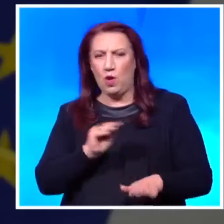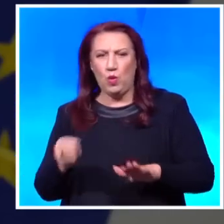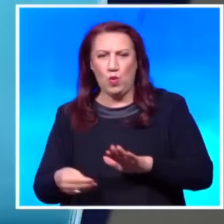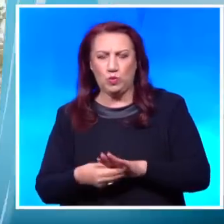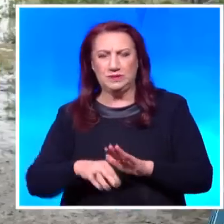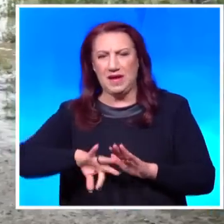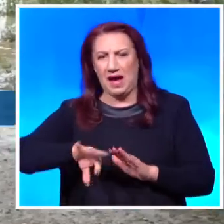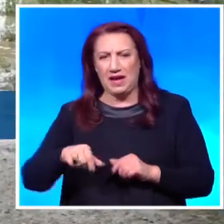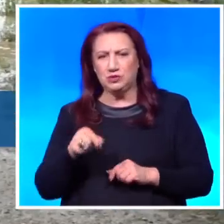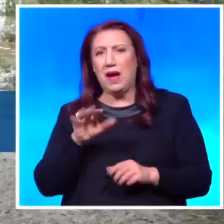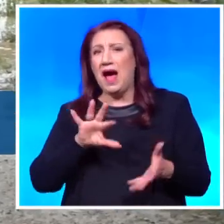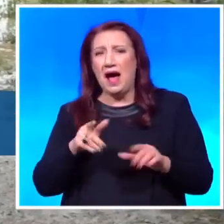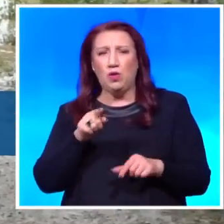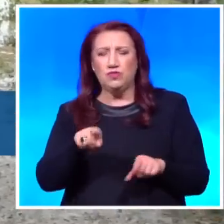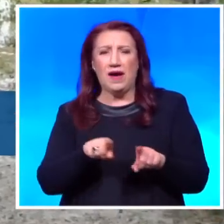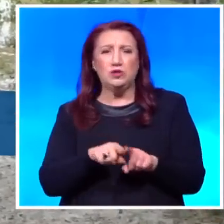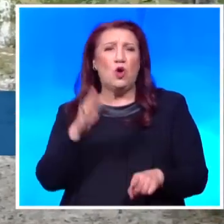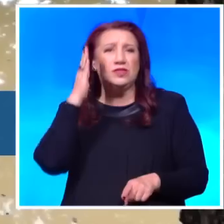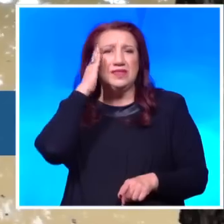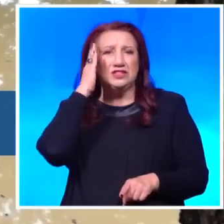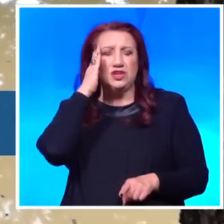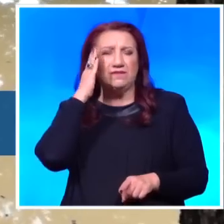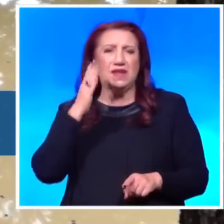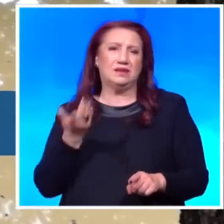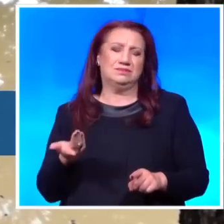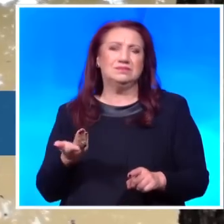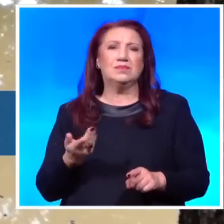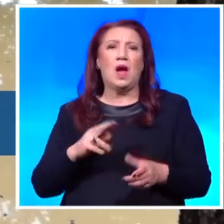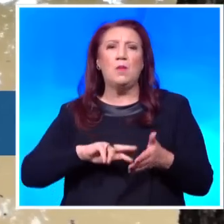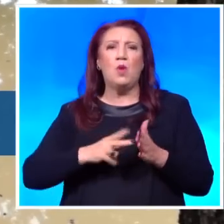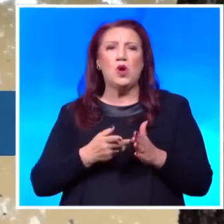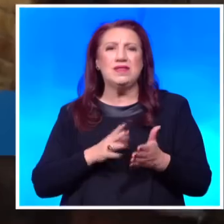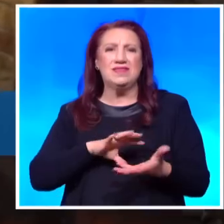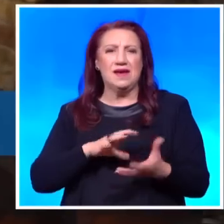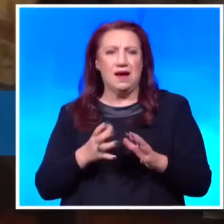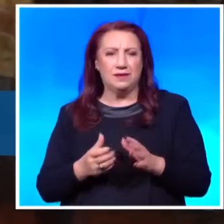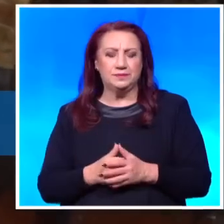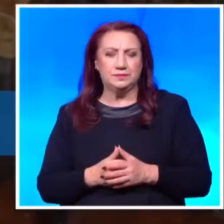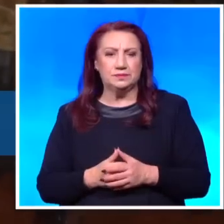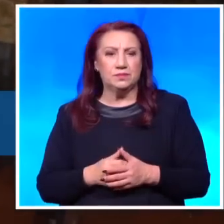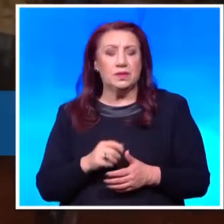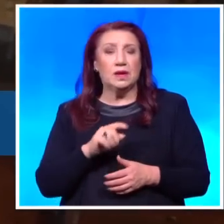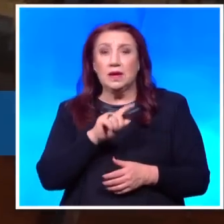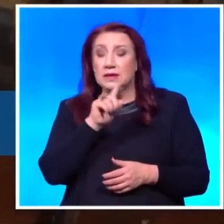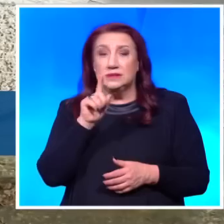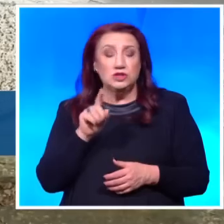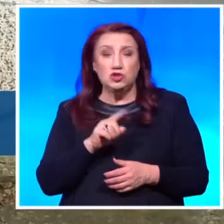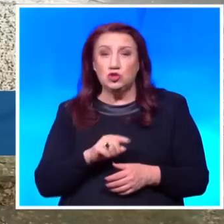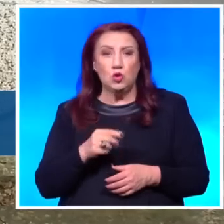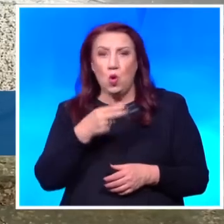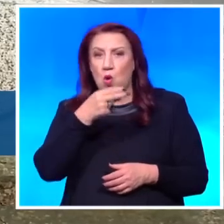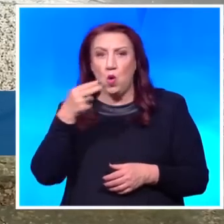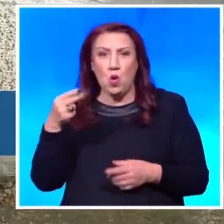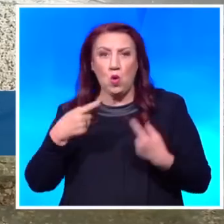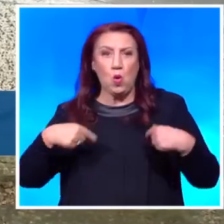политика. Възстановяването на щетите в наводнените райони продължава. Защо Междуведомствената комисия не може да заработи в